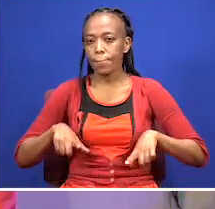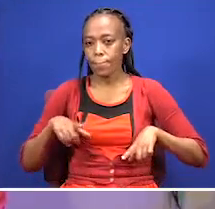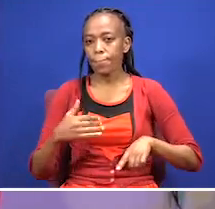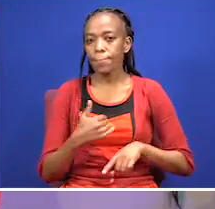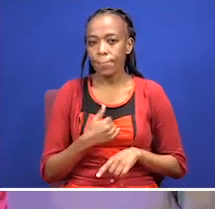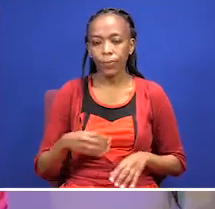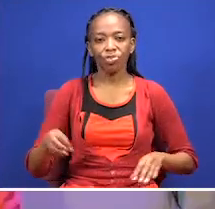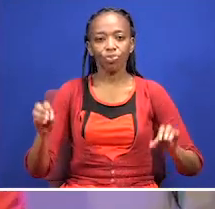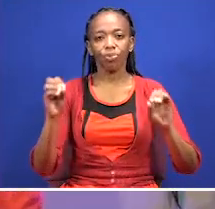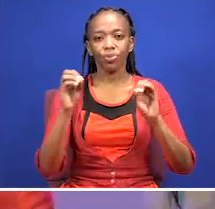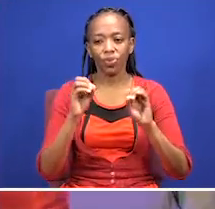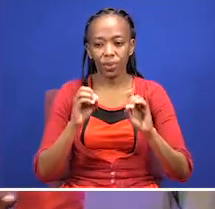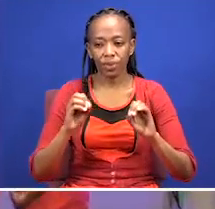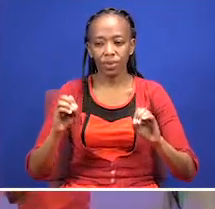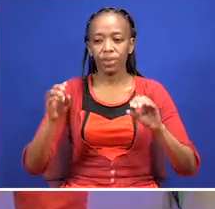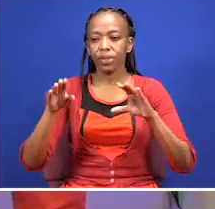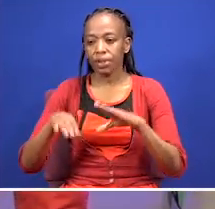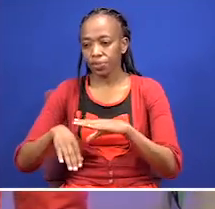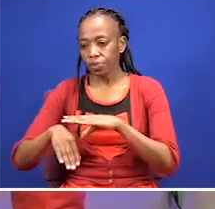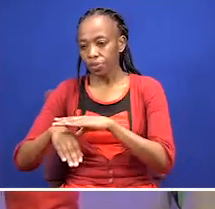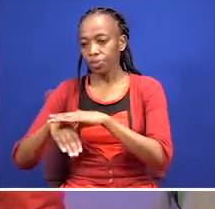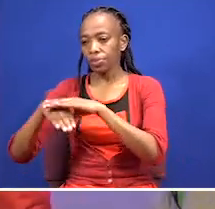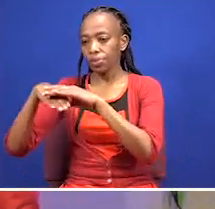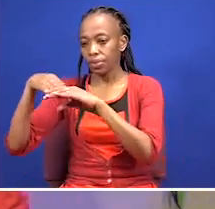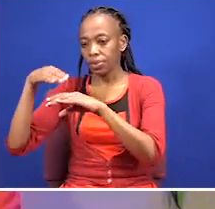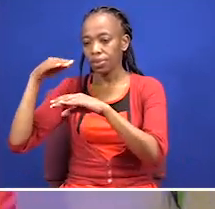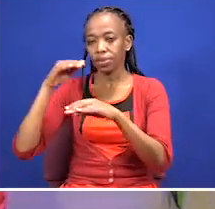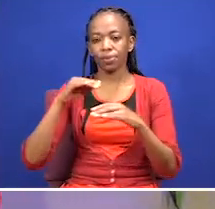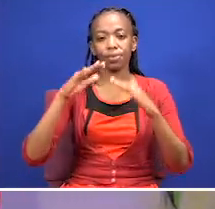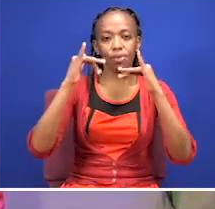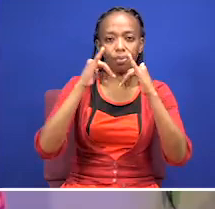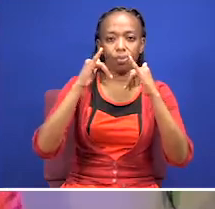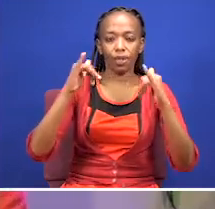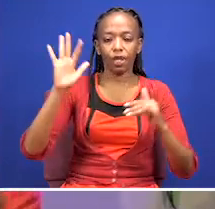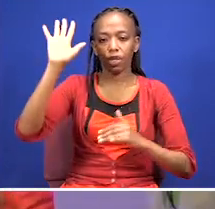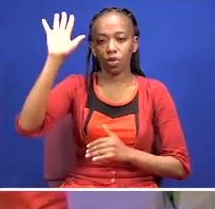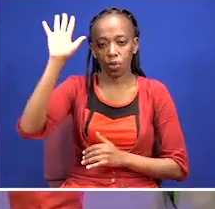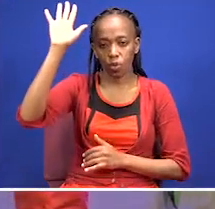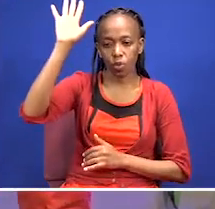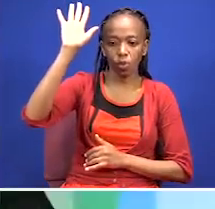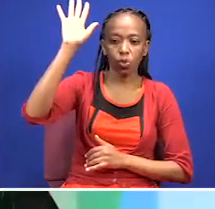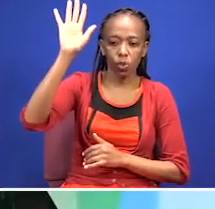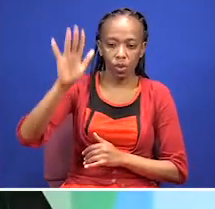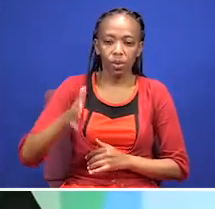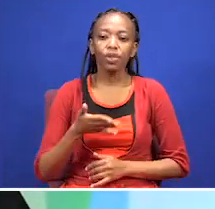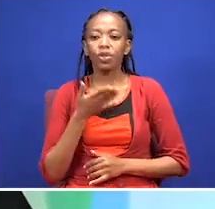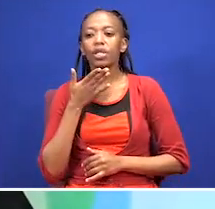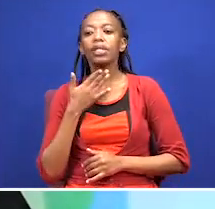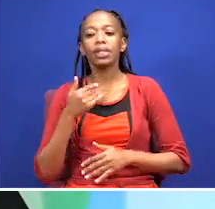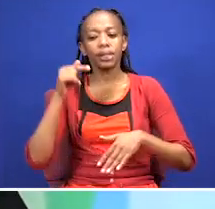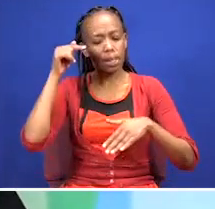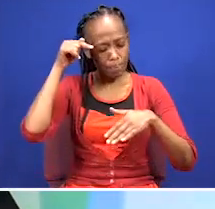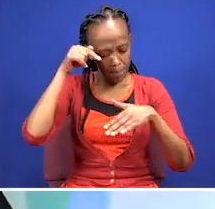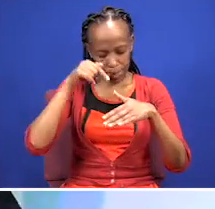sina uhai nje ya hema yako